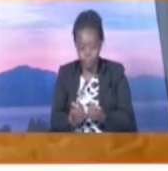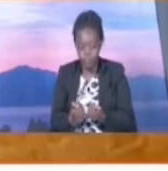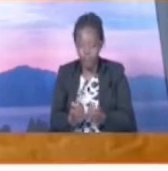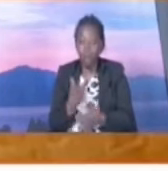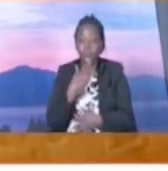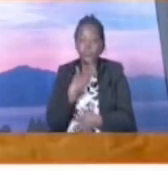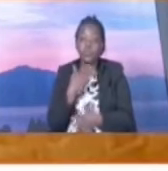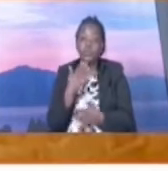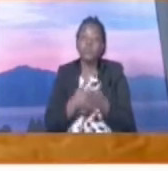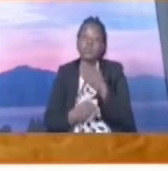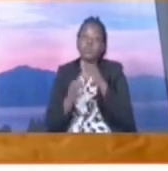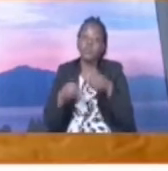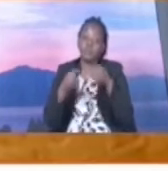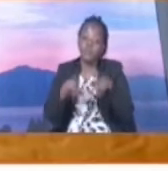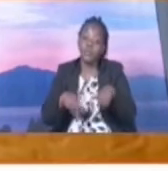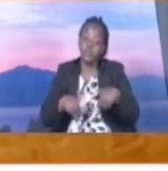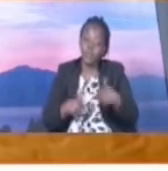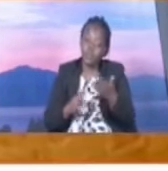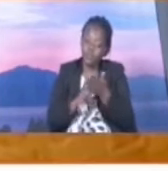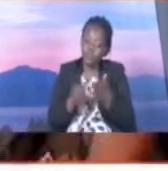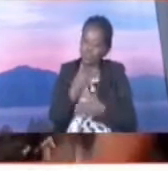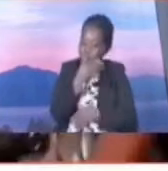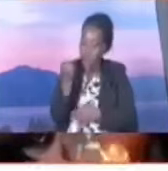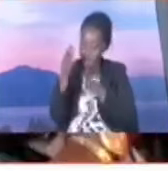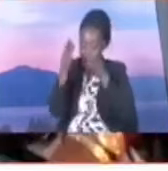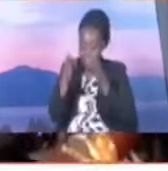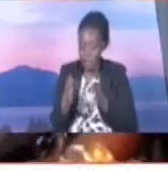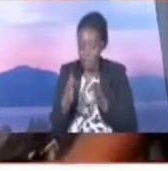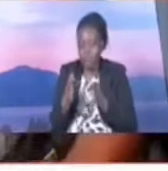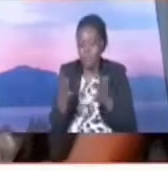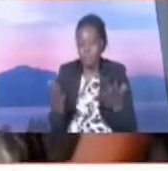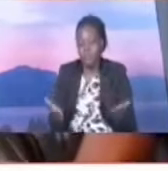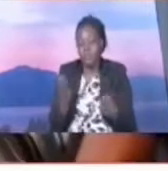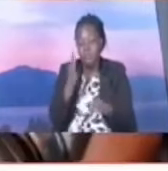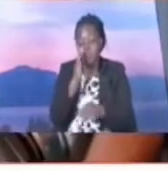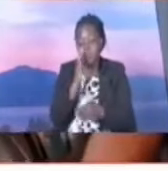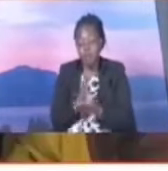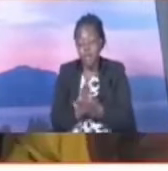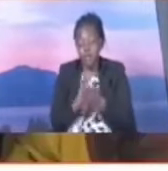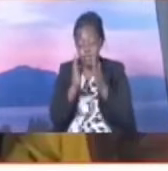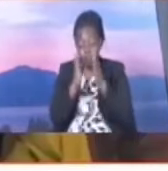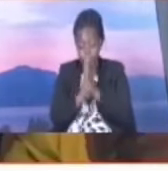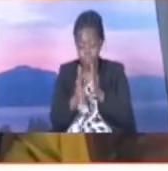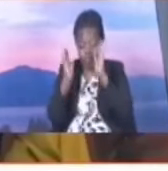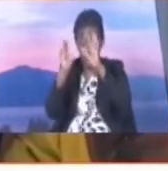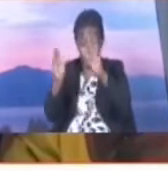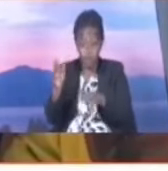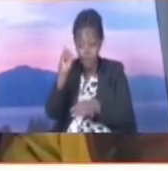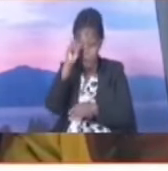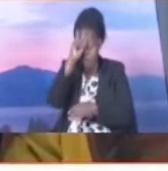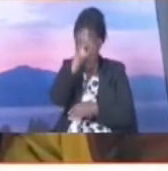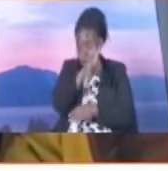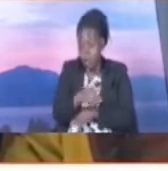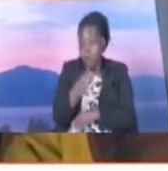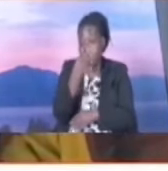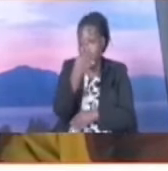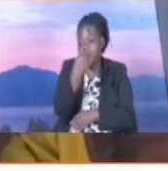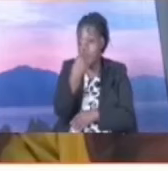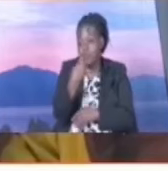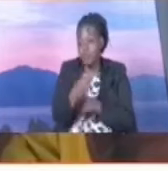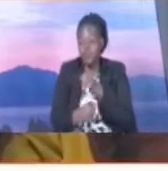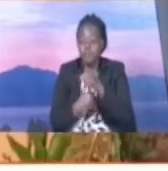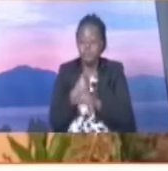twagala amuwangaze amukozesa ebisingako awo. Abeetabye mu kusaba kuno bayozaayoza Kabaka olw'okutuuka ku bijaguzo eby'amatikira